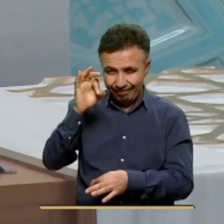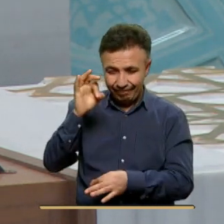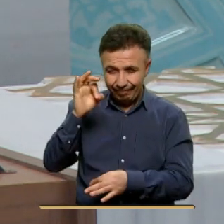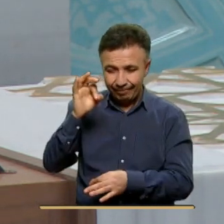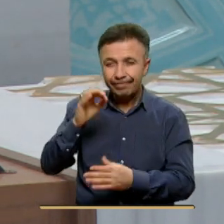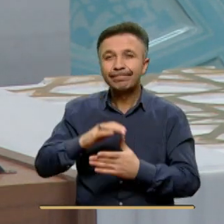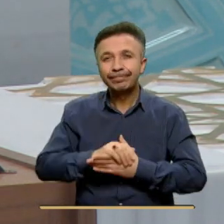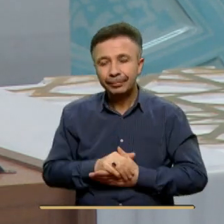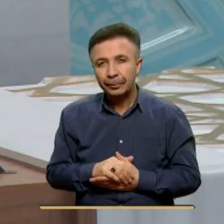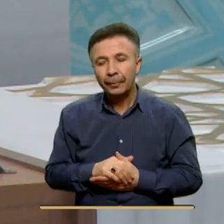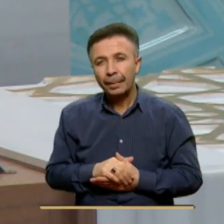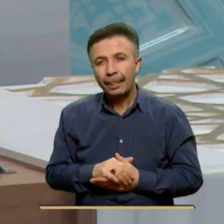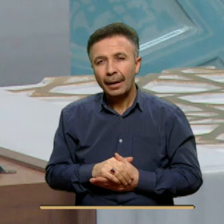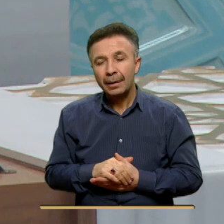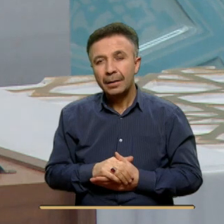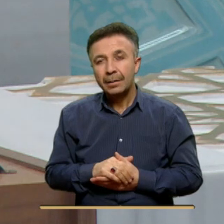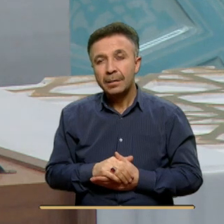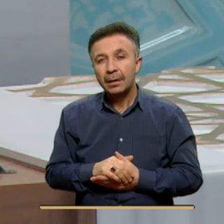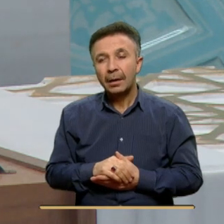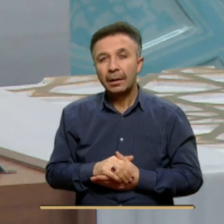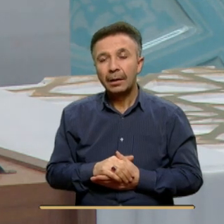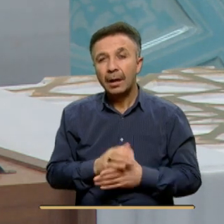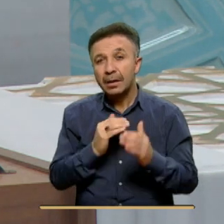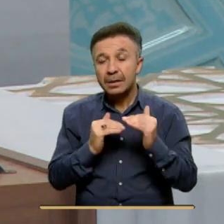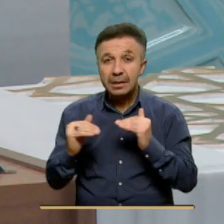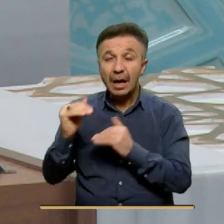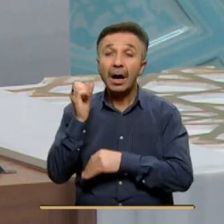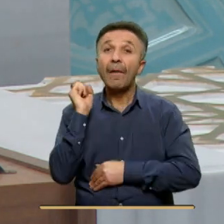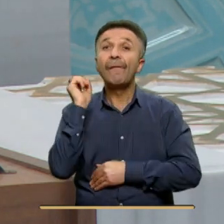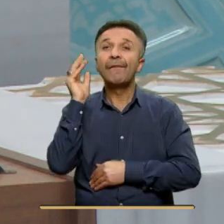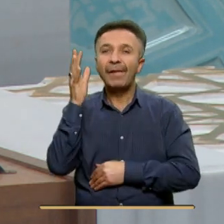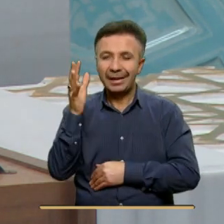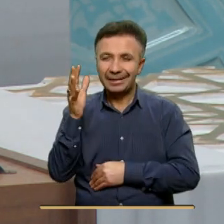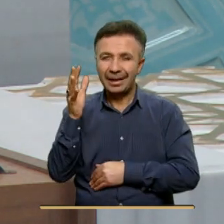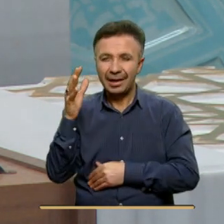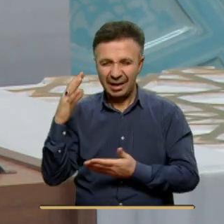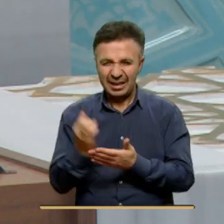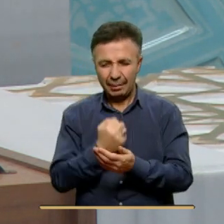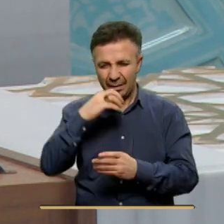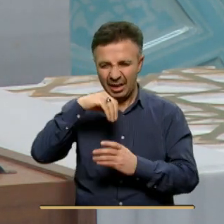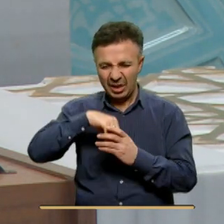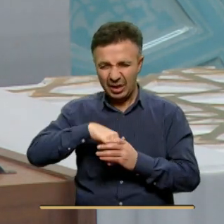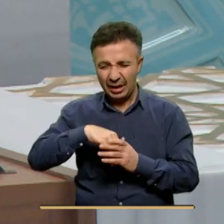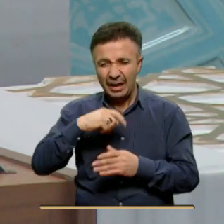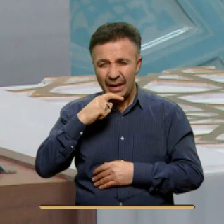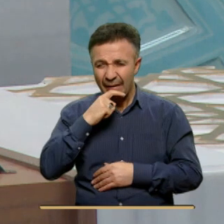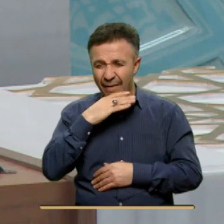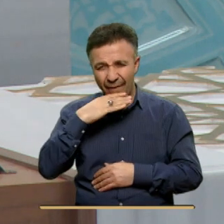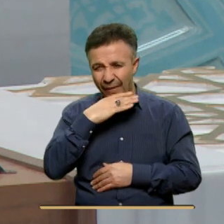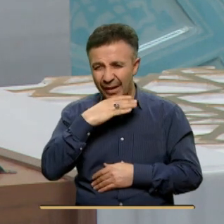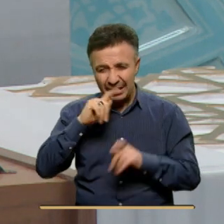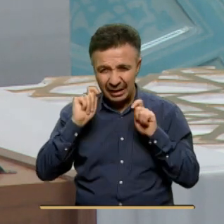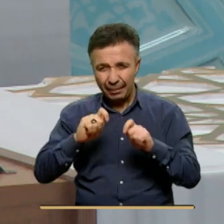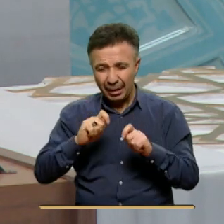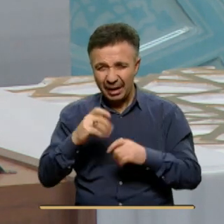mümin bir kişi daha fazla kazanmak için fırsatçı davranarak kara borsacılık